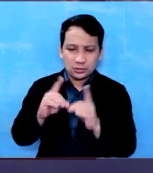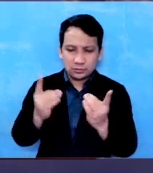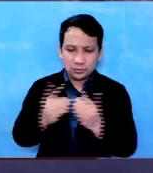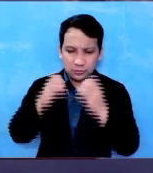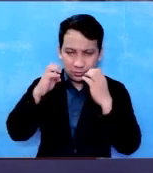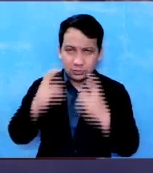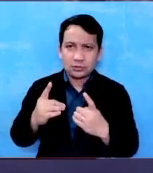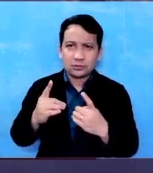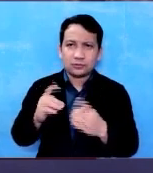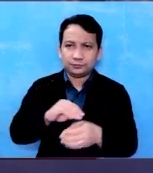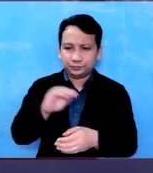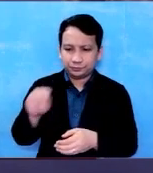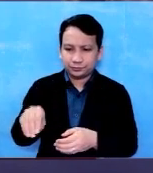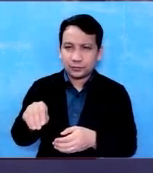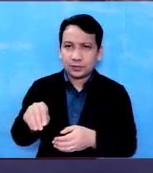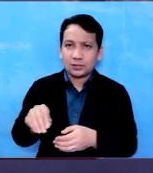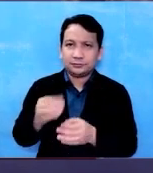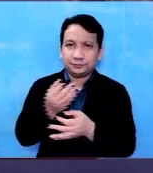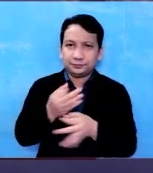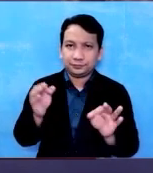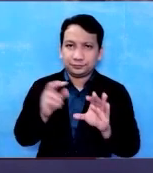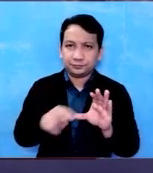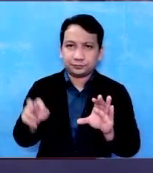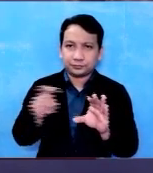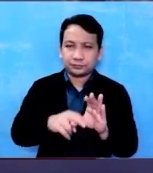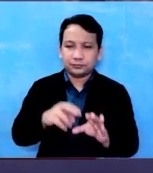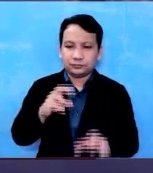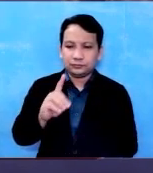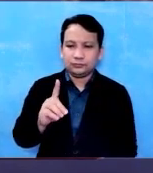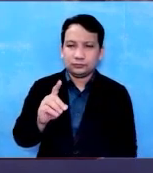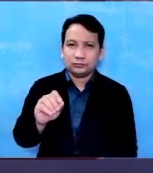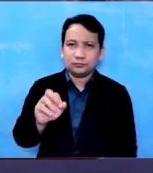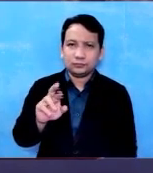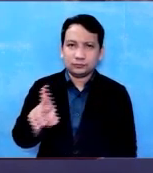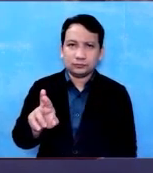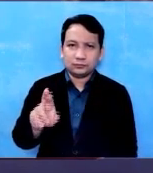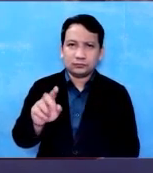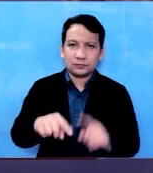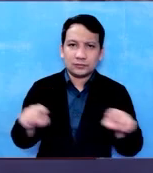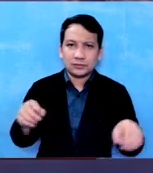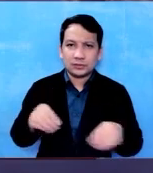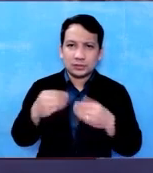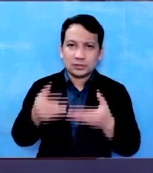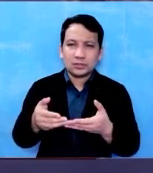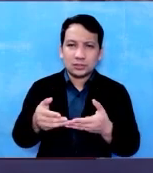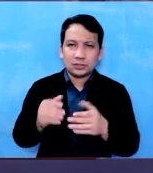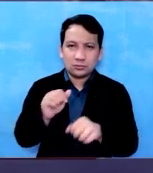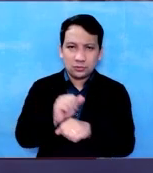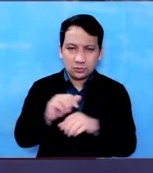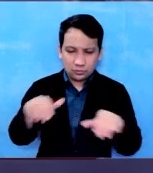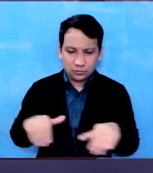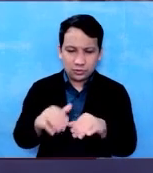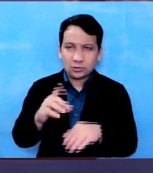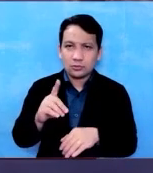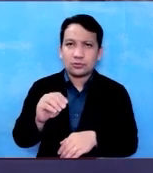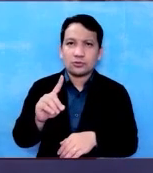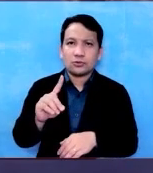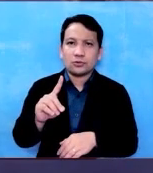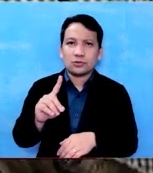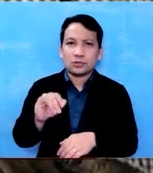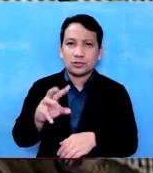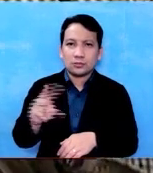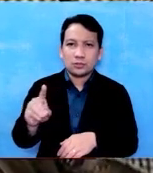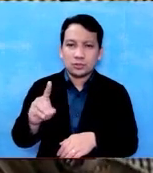paglalagay ng budget sa libreng sakay program ng DOTR at mga ayuda at livelihood programs para sa DSWD at